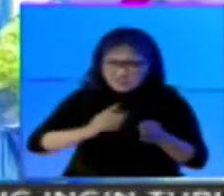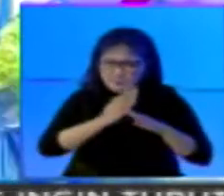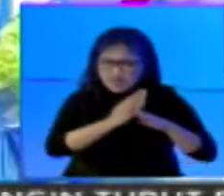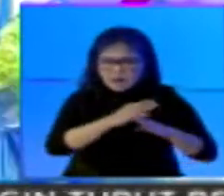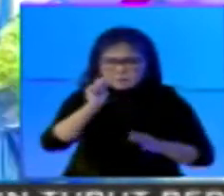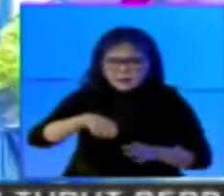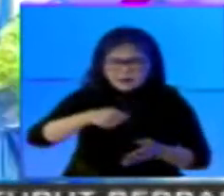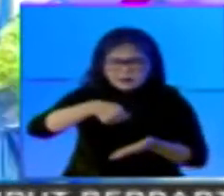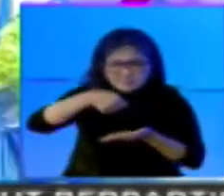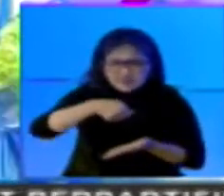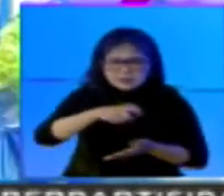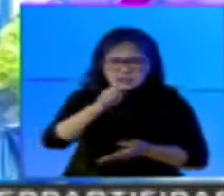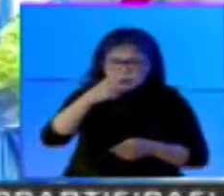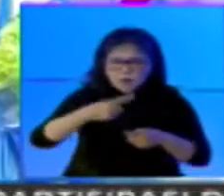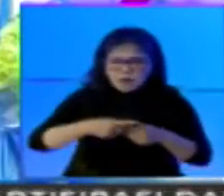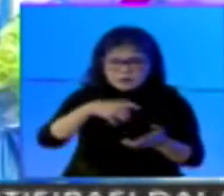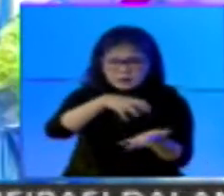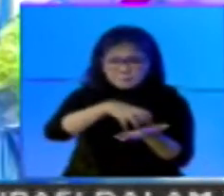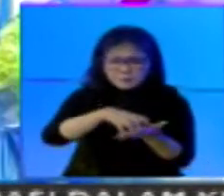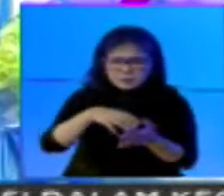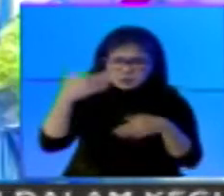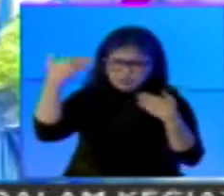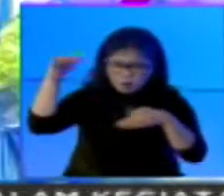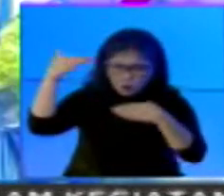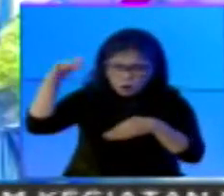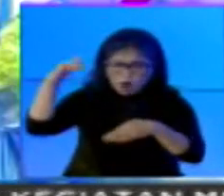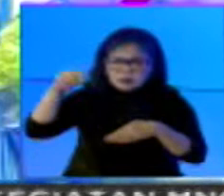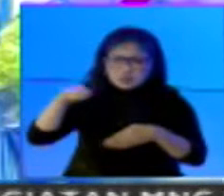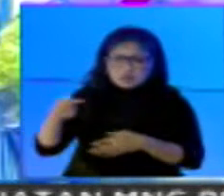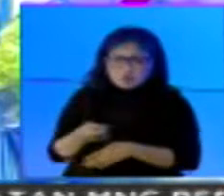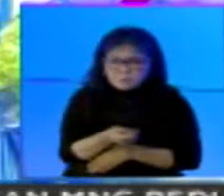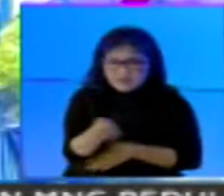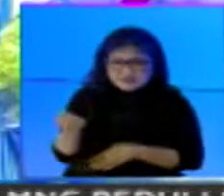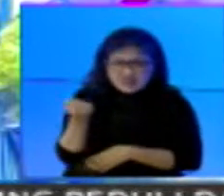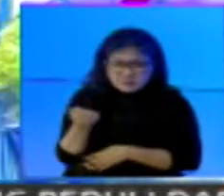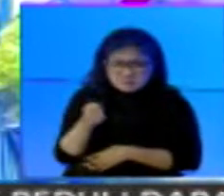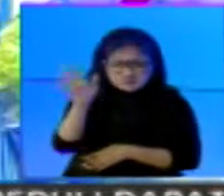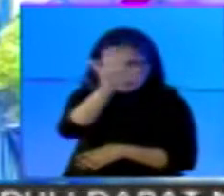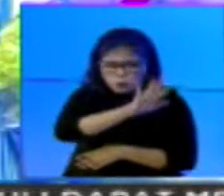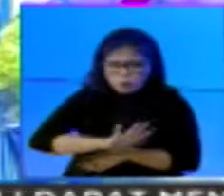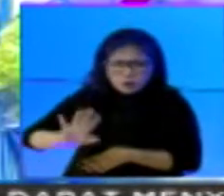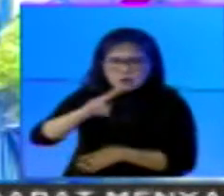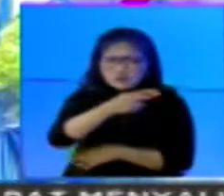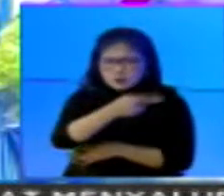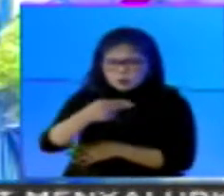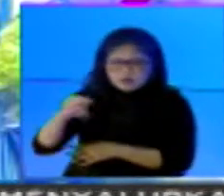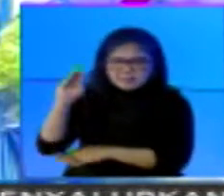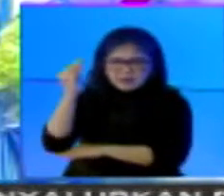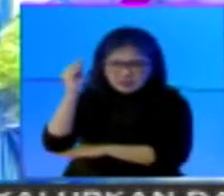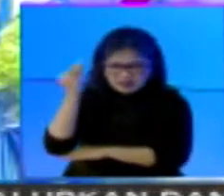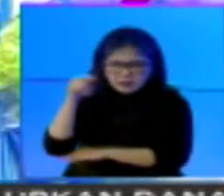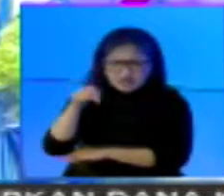pakai di tempat-tempat perbelanjaan seperti mal, swalayan, dan pasar tradisional di seluruh Jakarta. Larangan tertuang di Pergub